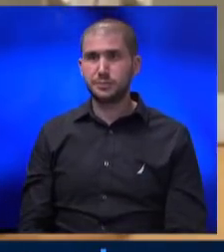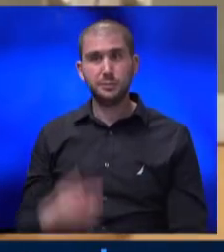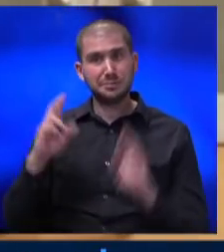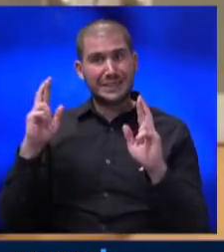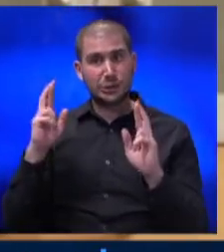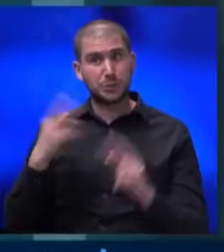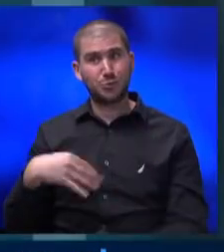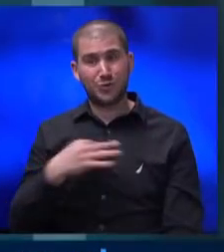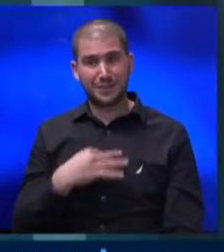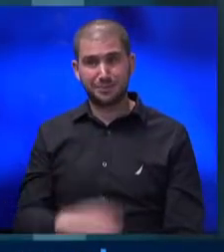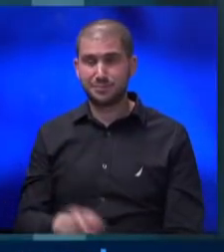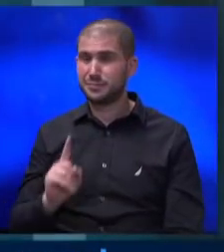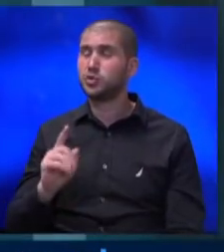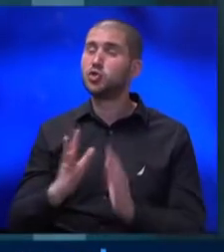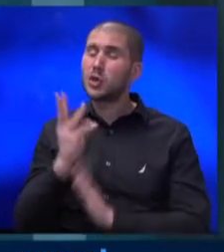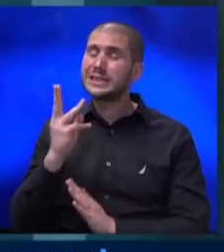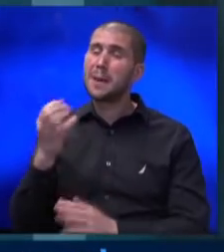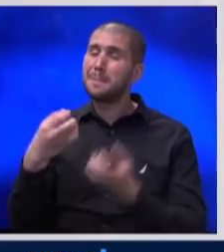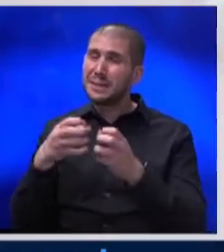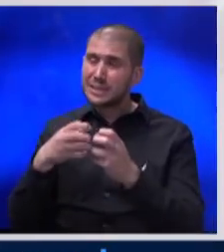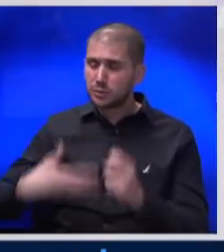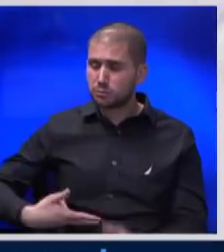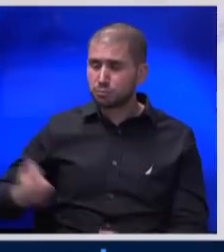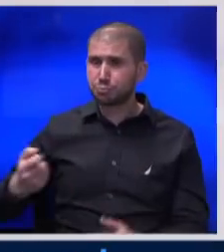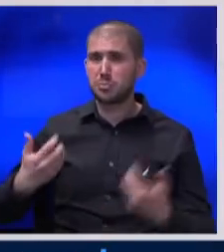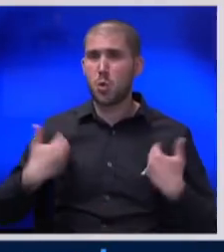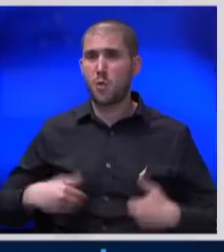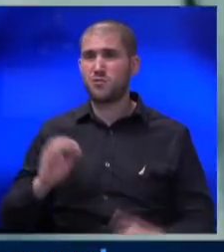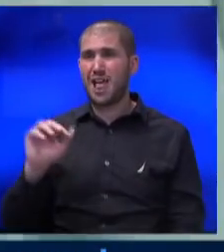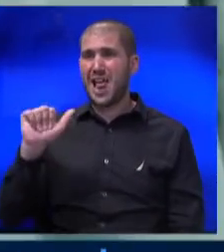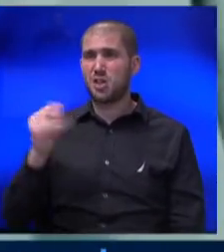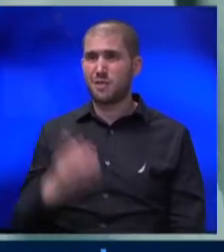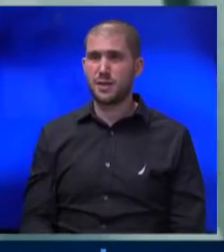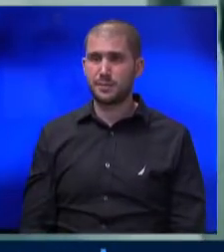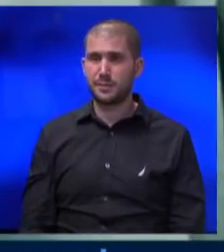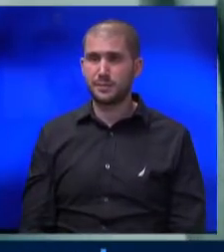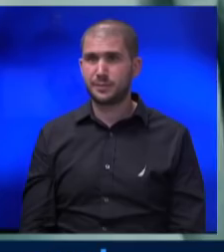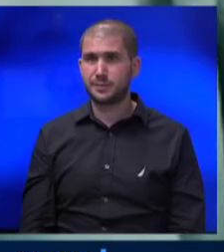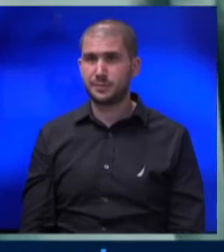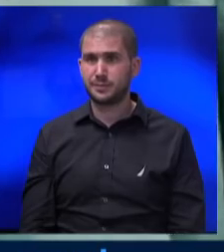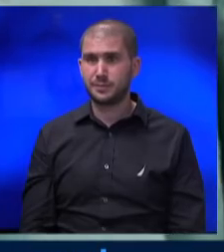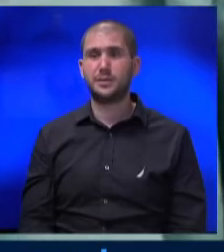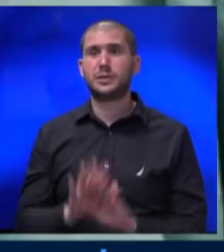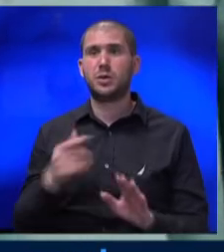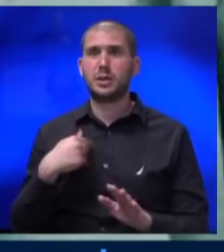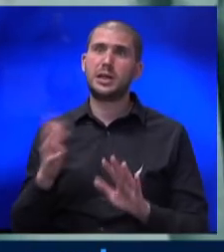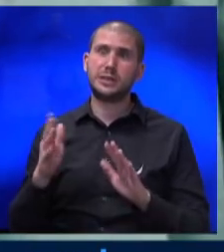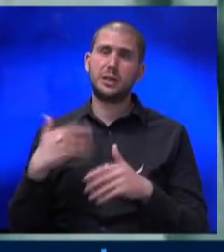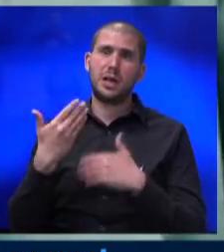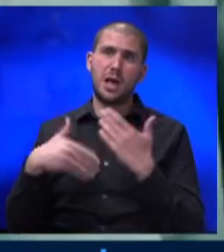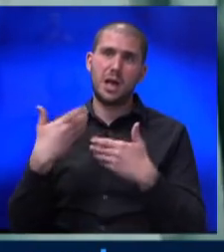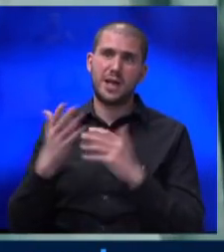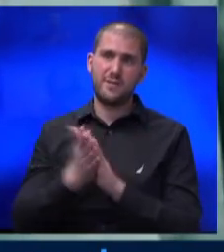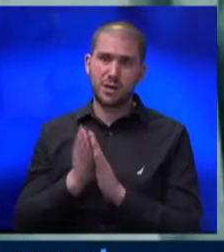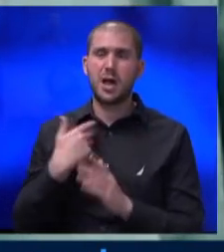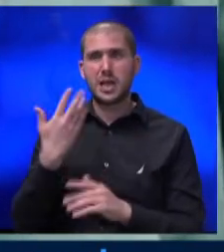אצבעות. לא פחות מ-13 ביציות נשאבו מגופה של אלישבע. אז זהו, אני יחסית אחרי, הפעם